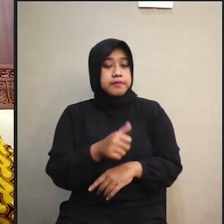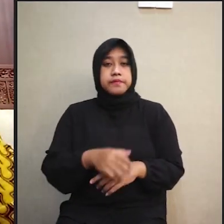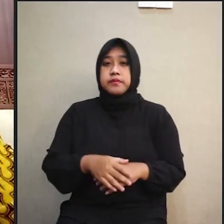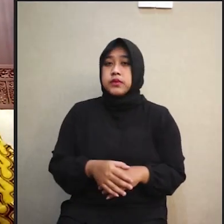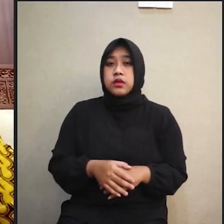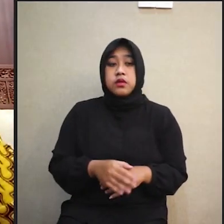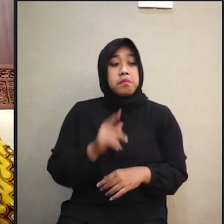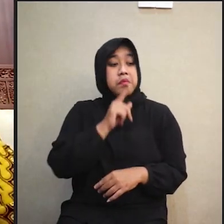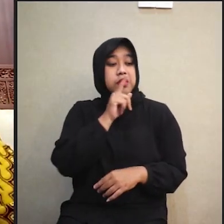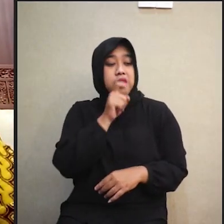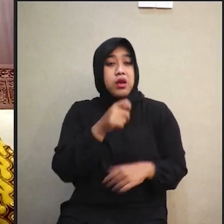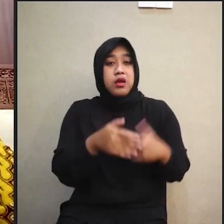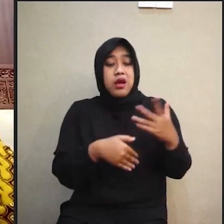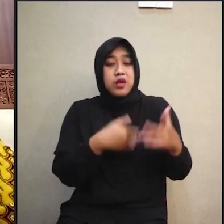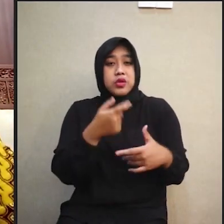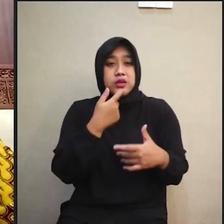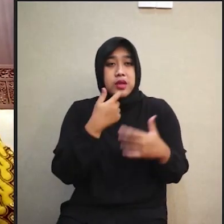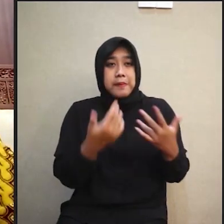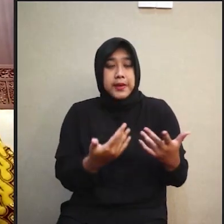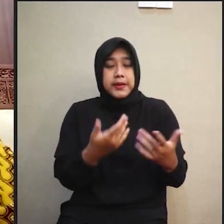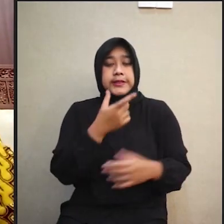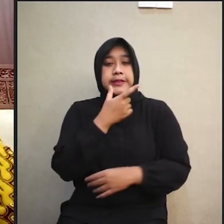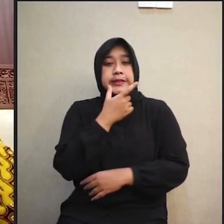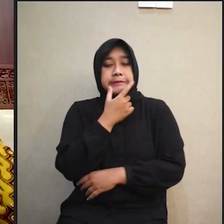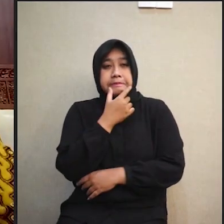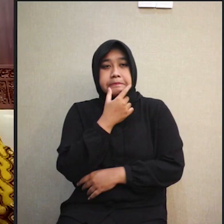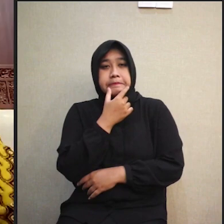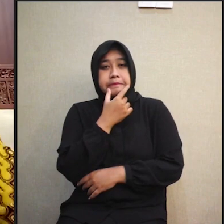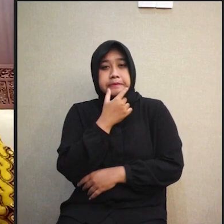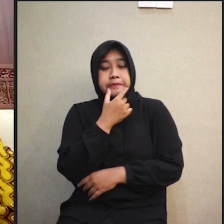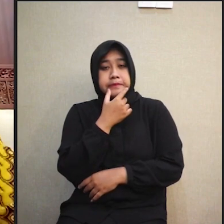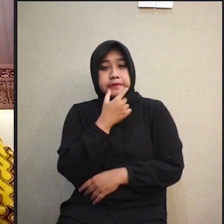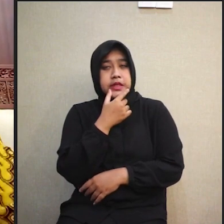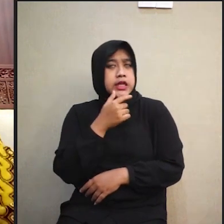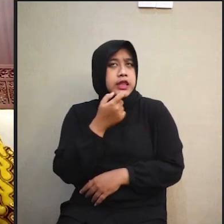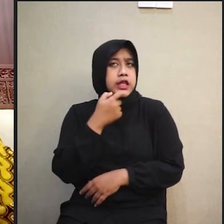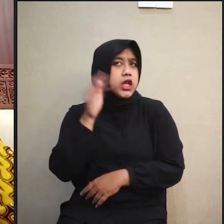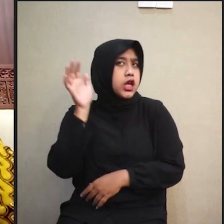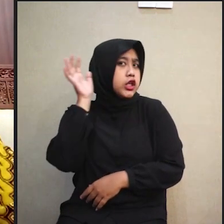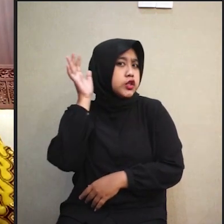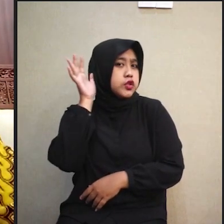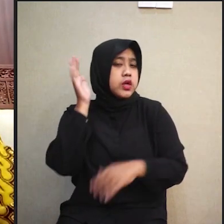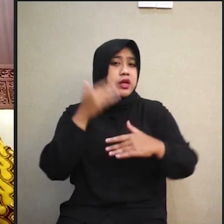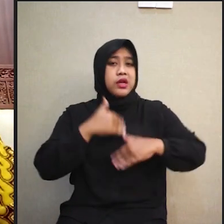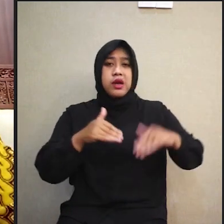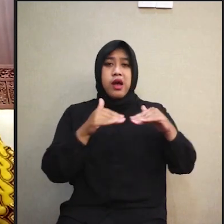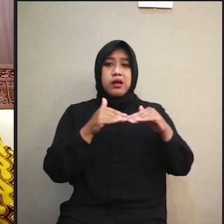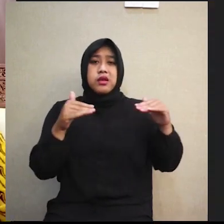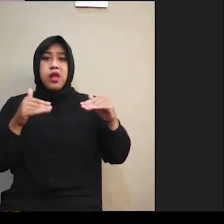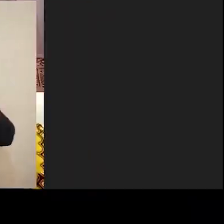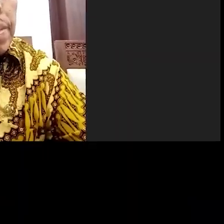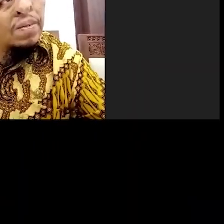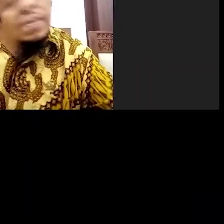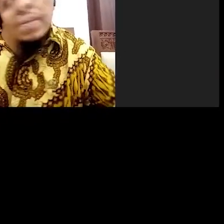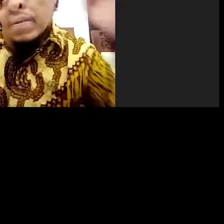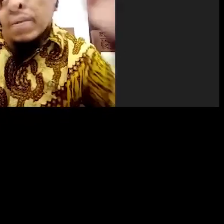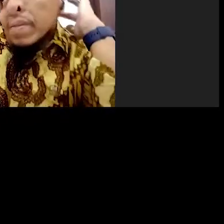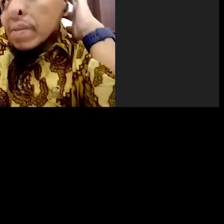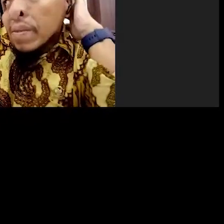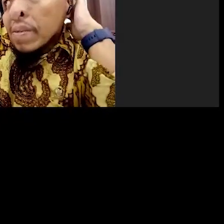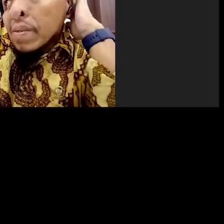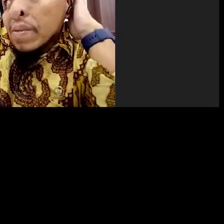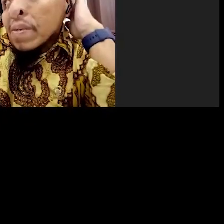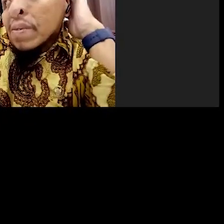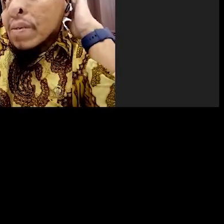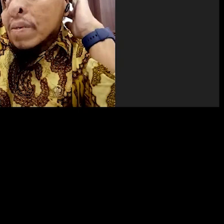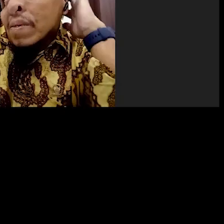pertanyaan lanjutannya adalah untuk isu keadilan dan hukum Apakah Komnas HAM di dalam